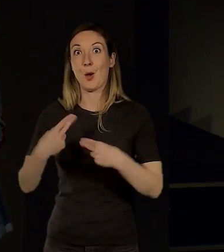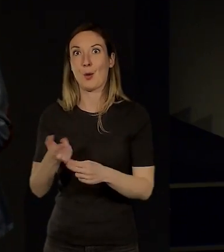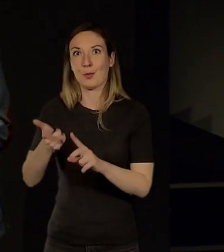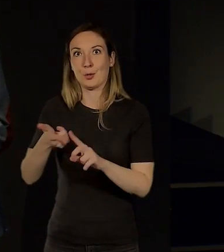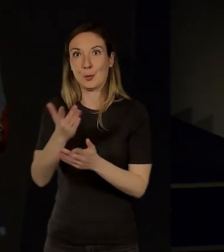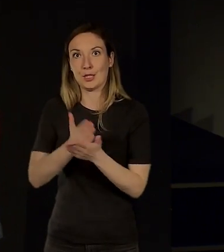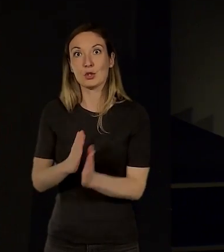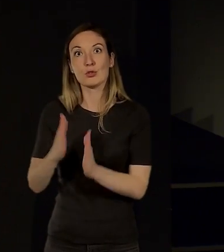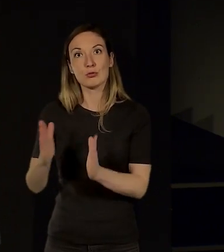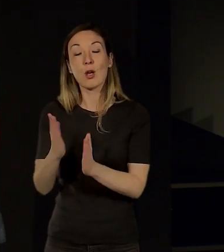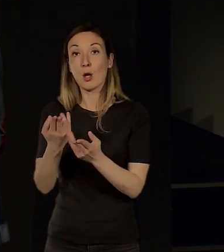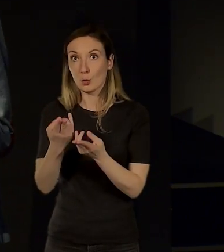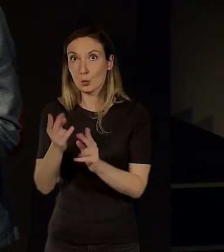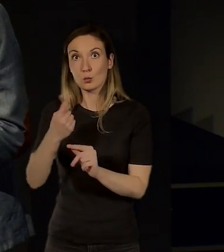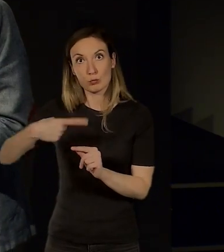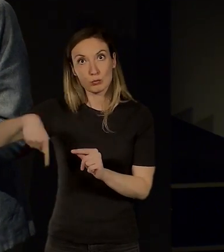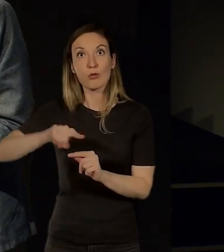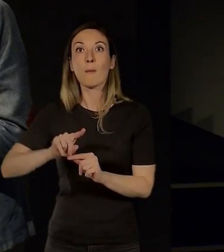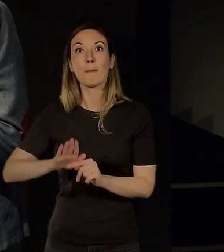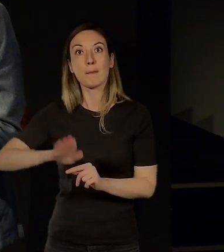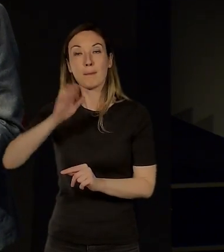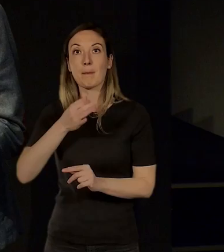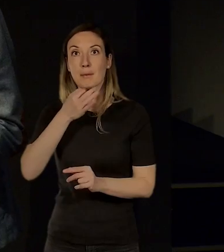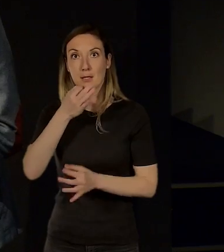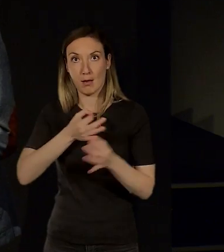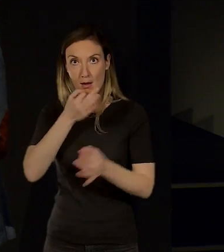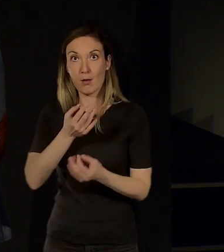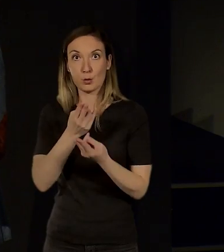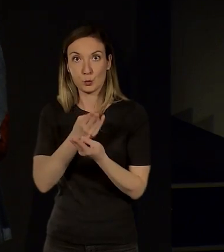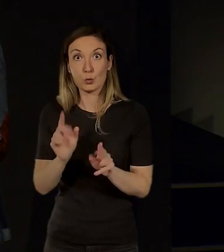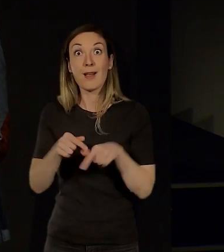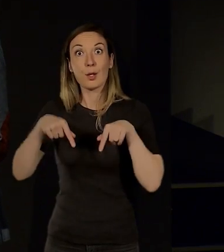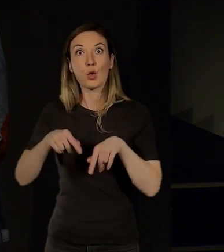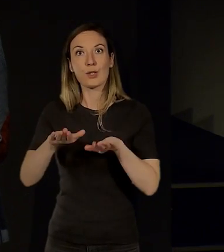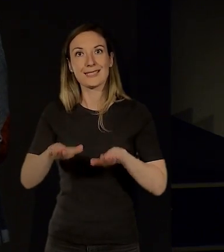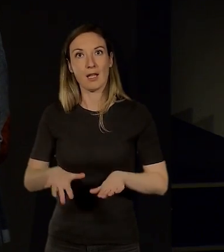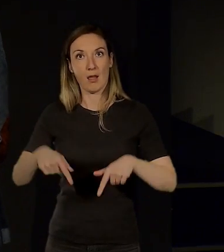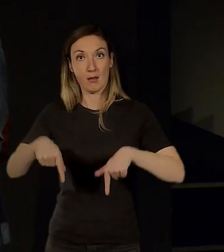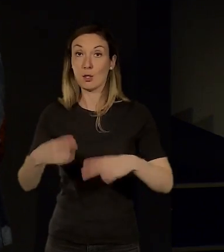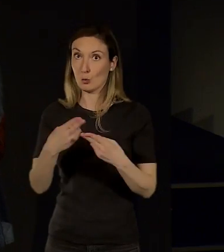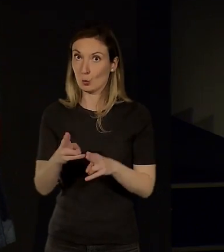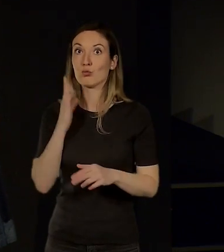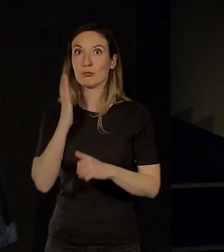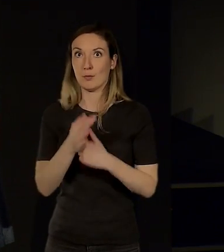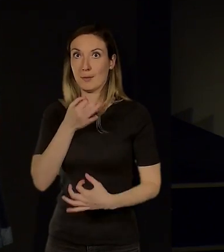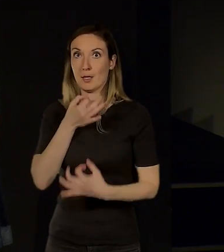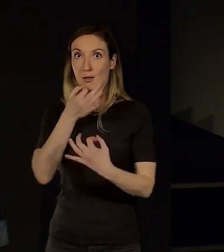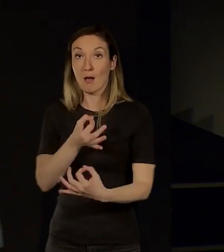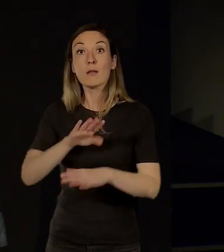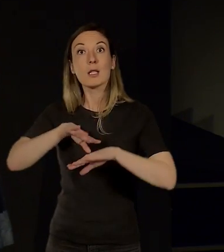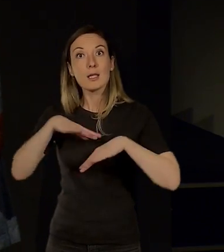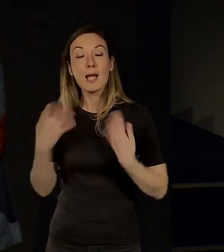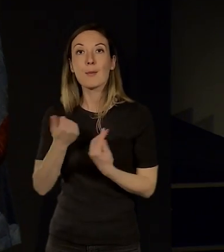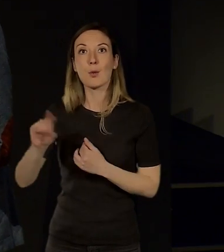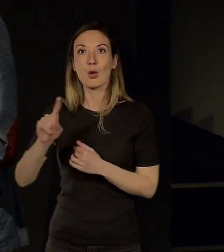vy tady v sále, ale jednak i vy, co nás sledujete online, budete moci pokládat dotazy. Vy v